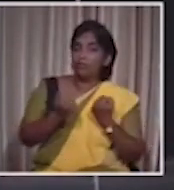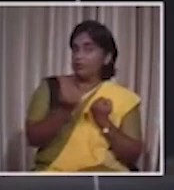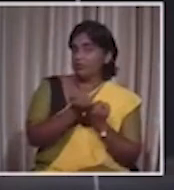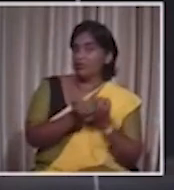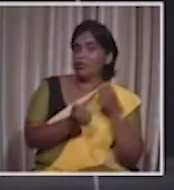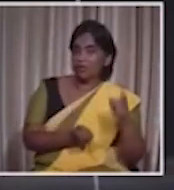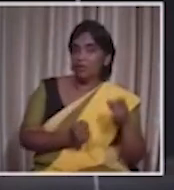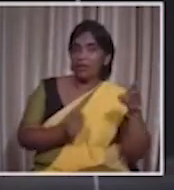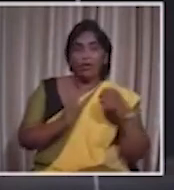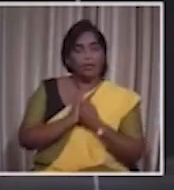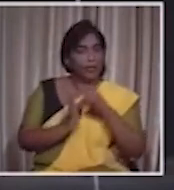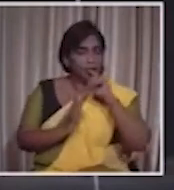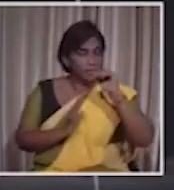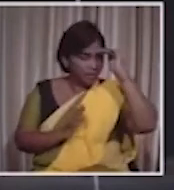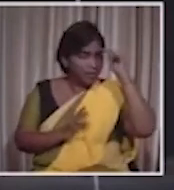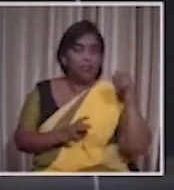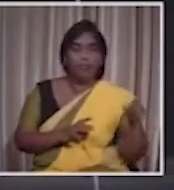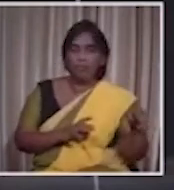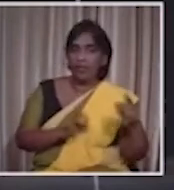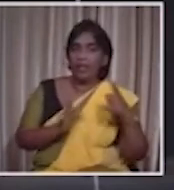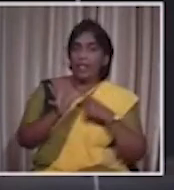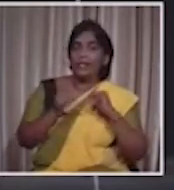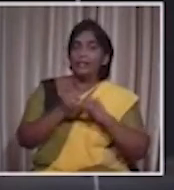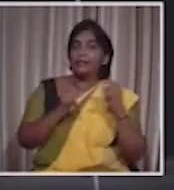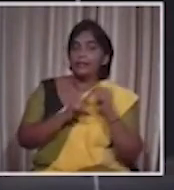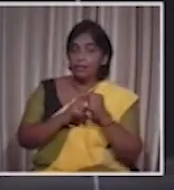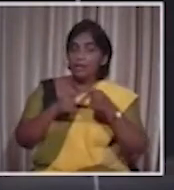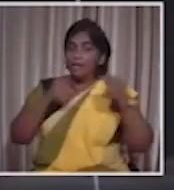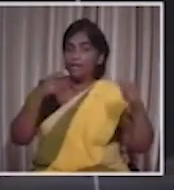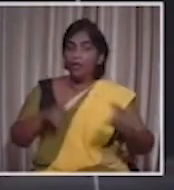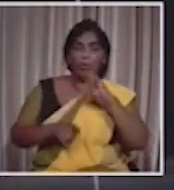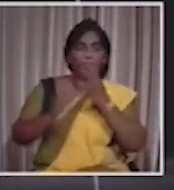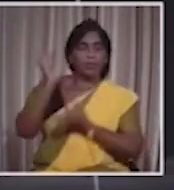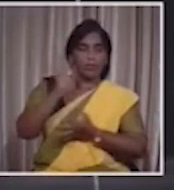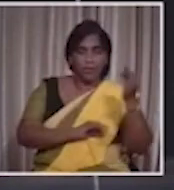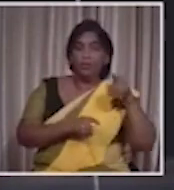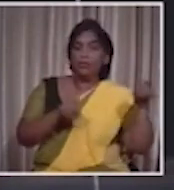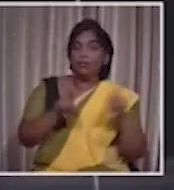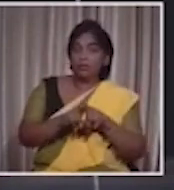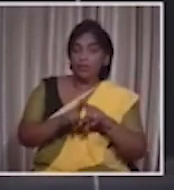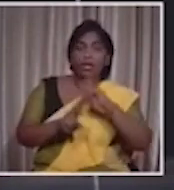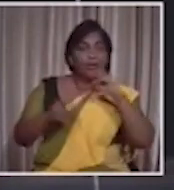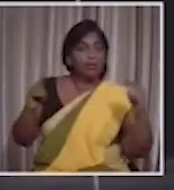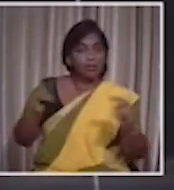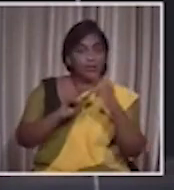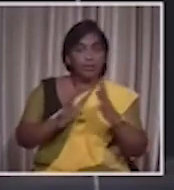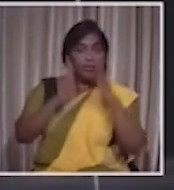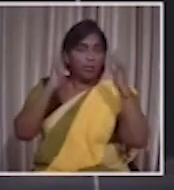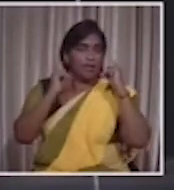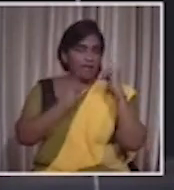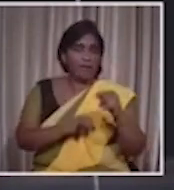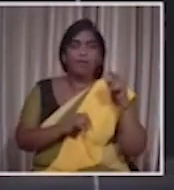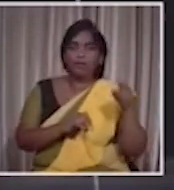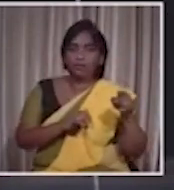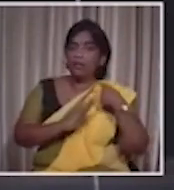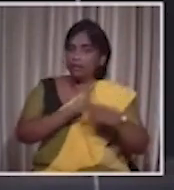ආශිර්වාදයෙන්. එතකොට ගරු කතානායකතුමනි, මේ SP වරයාට විරුද්ධව අනිත් අය නඩු දැම්මා. ඒ නඩු අරපම ශ්‍රේෂ්ඨාධිකරණය බරපතල වරද්දක් කරා. මේක